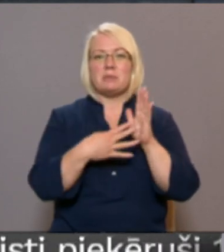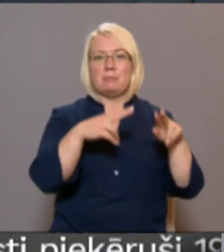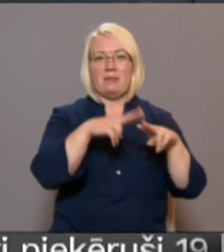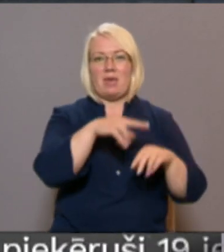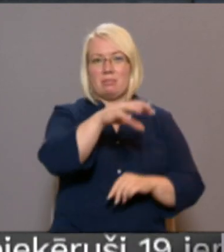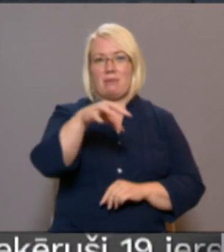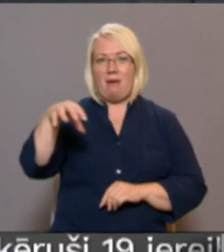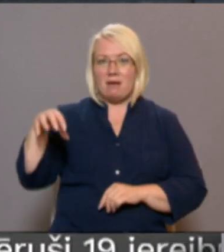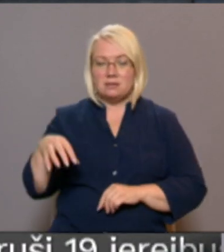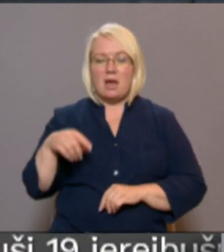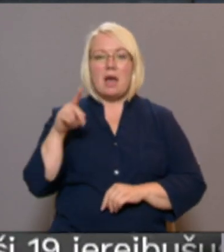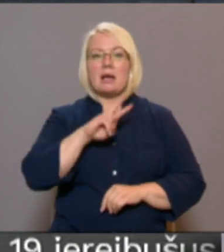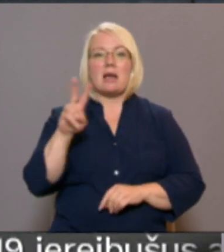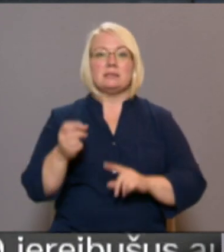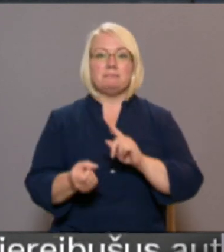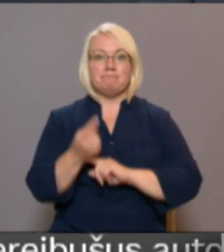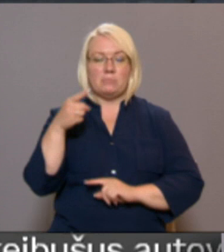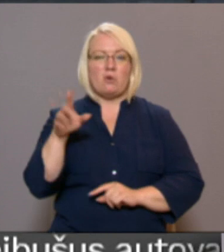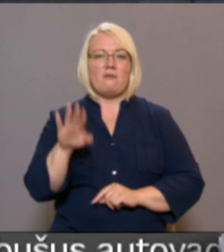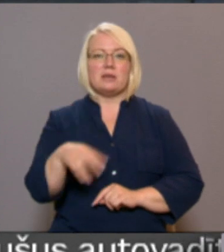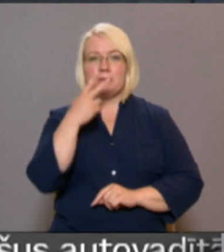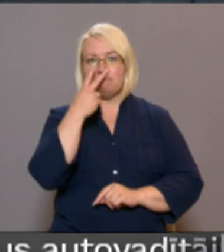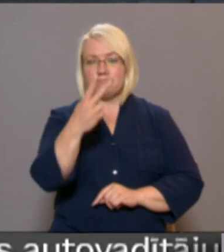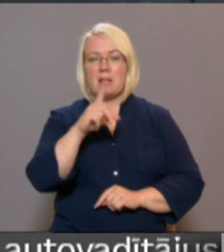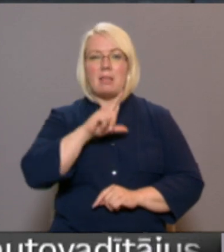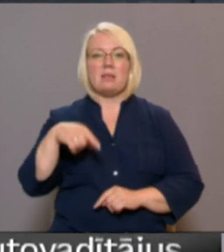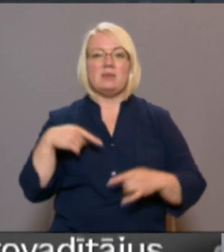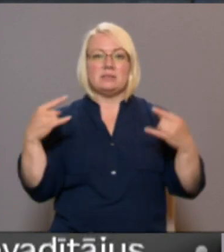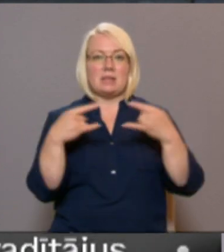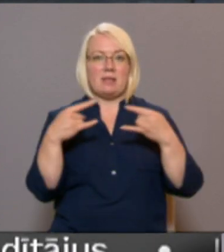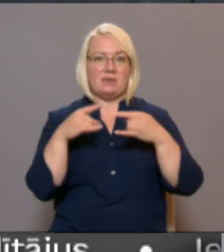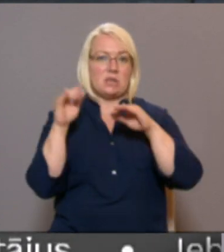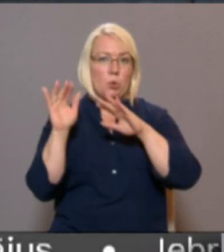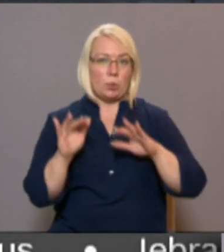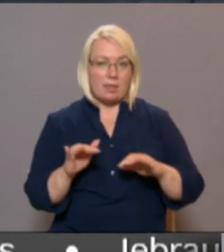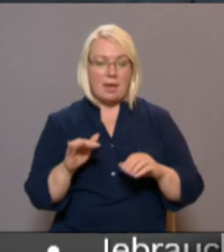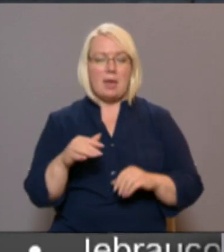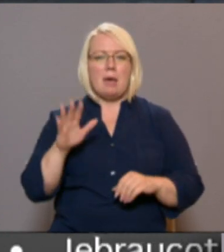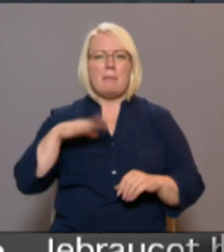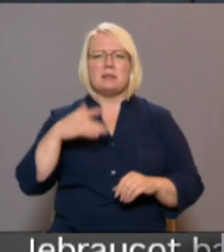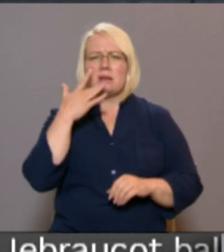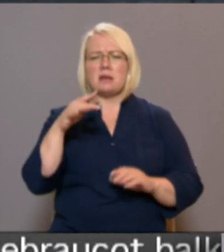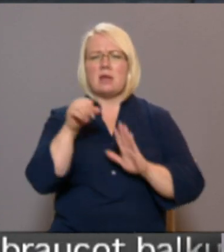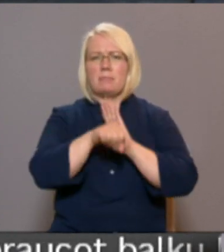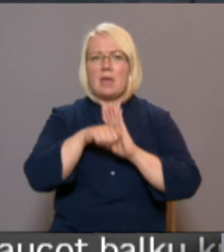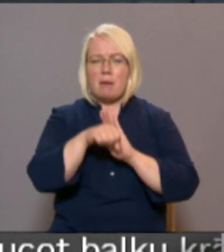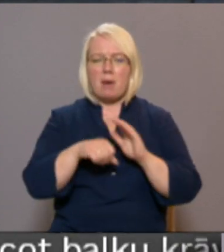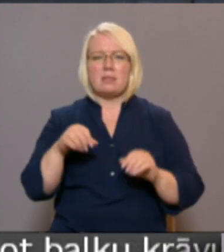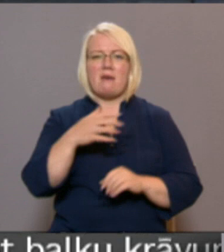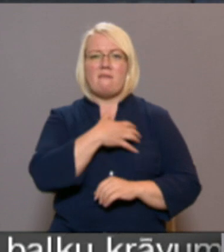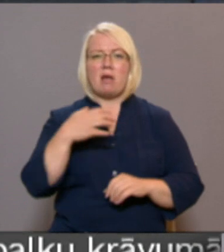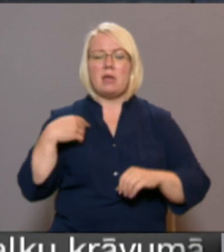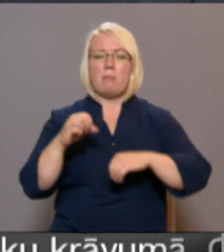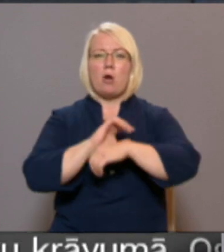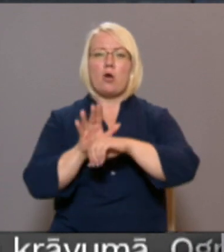visa sanācis, varēs redzēt Latvijas televīzijā šā gada rudenī. Jau stāstījām, ka pēc karstām debatēm valdība Covid dēļ nolēma